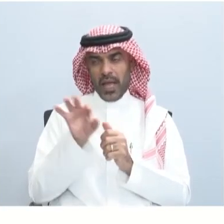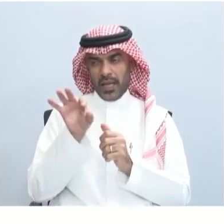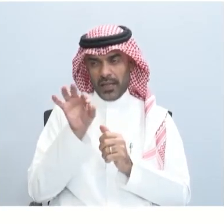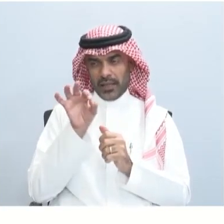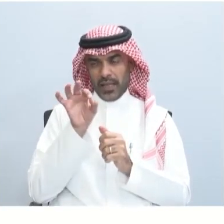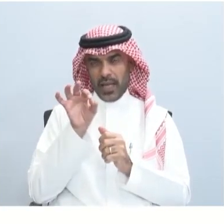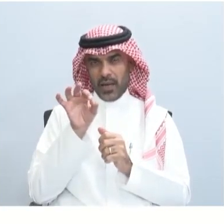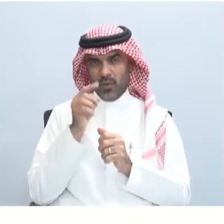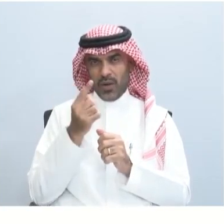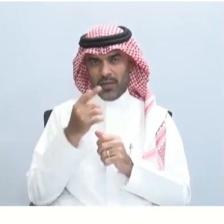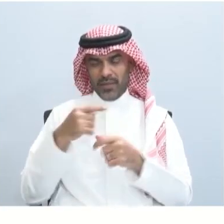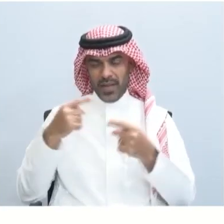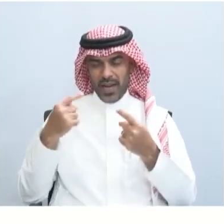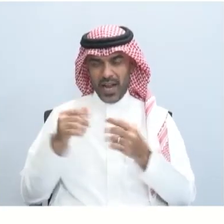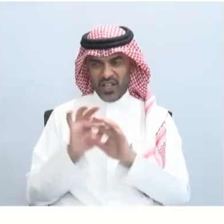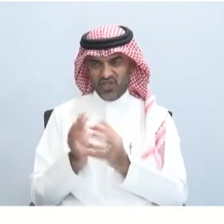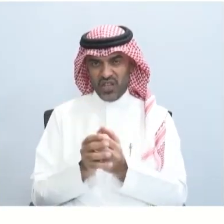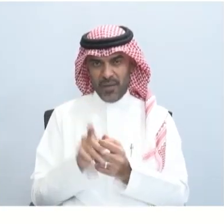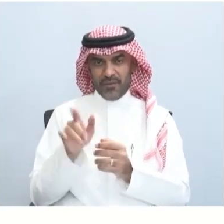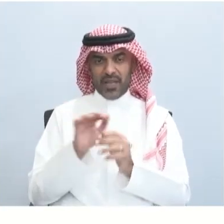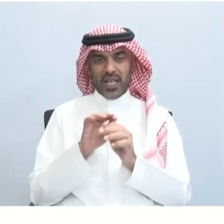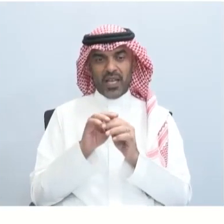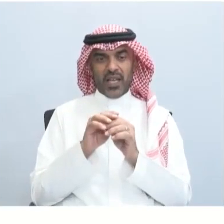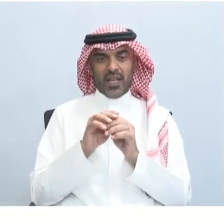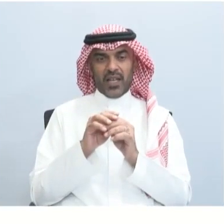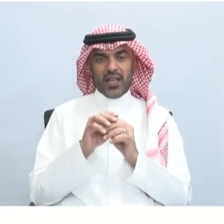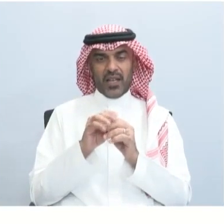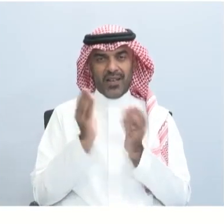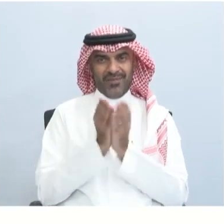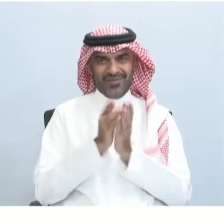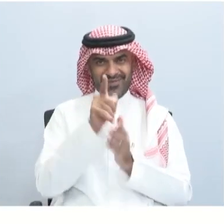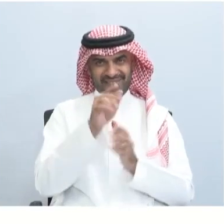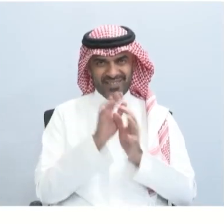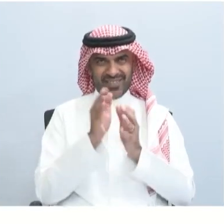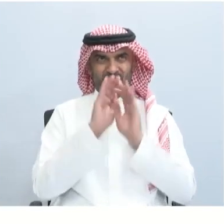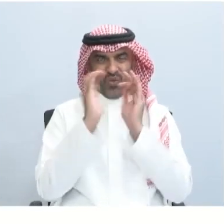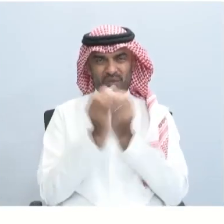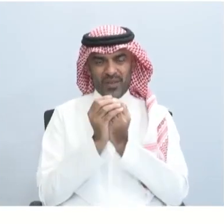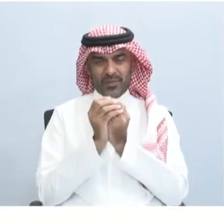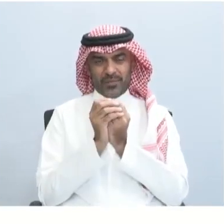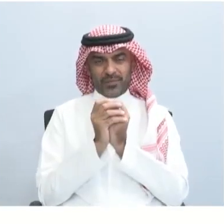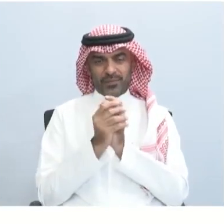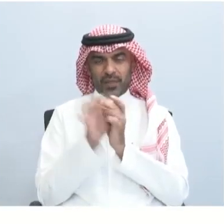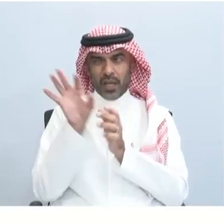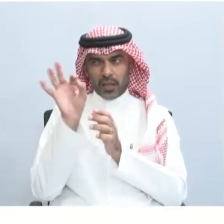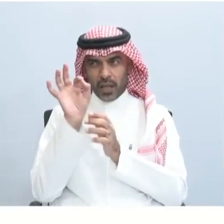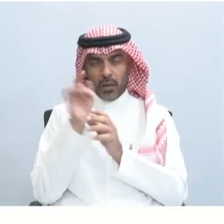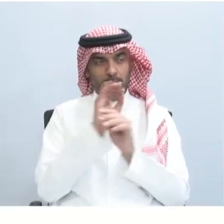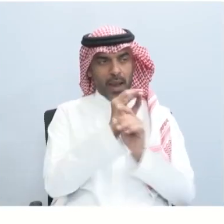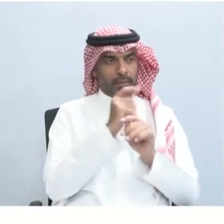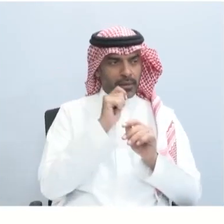في غرفه الصف دون ان اخبر عنه احد من زملائي الاحظ الجسم الذي اخترته